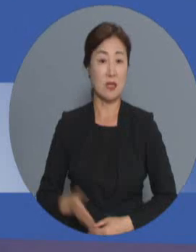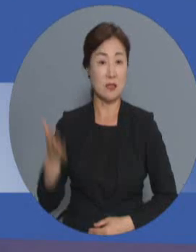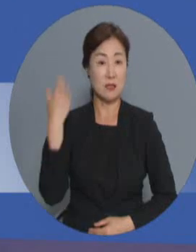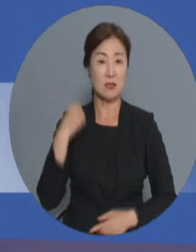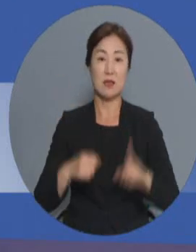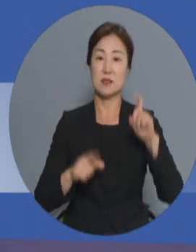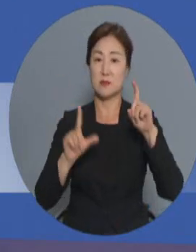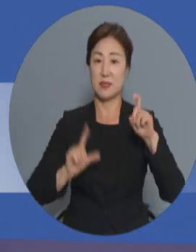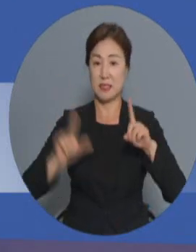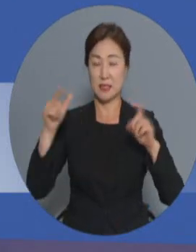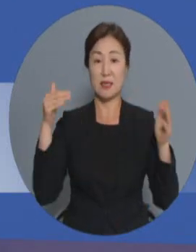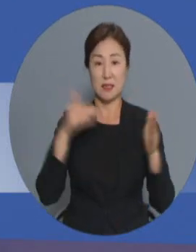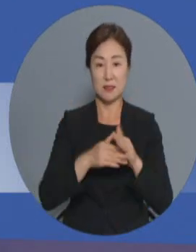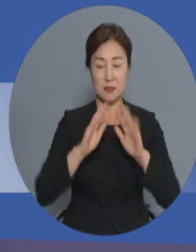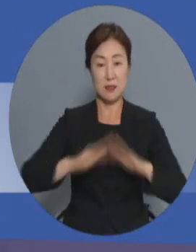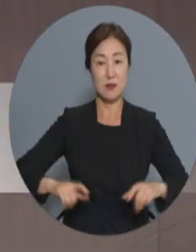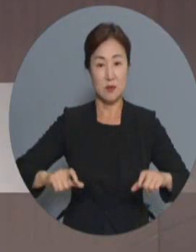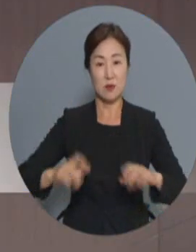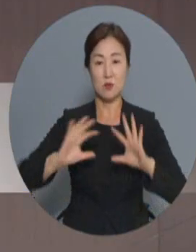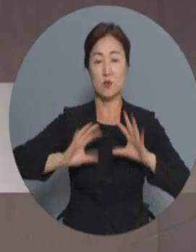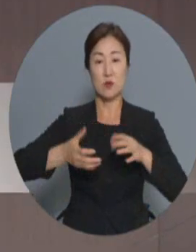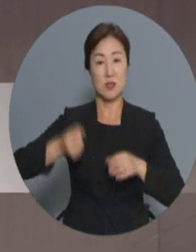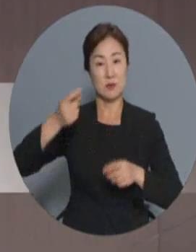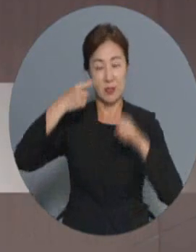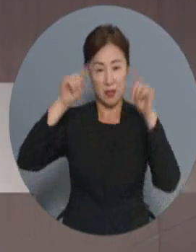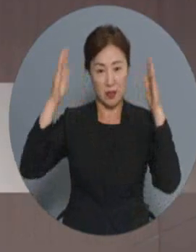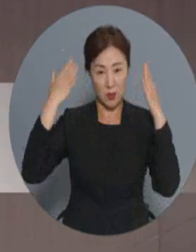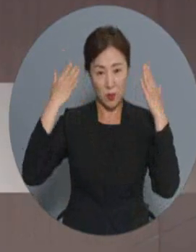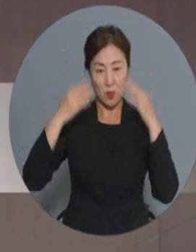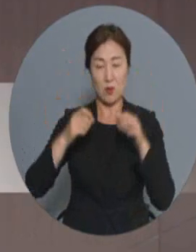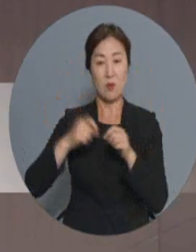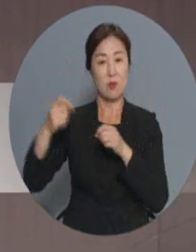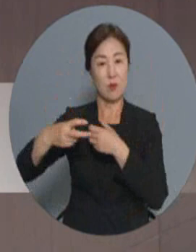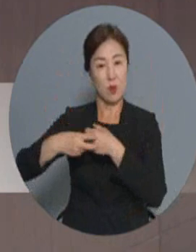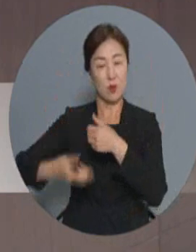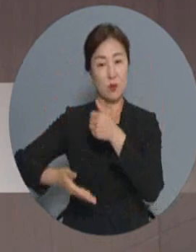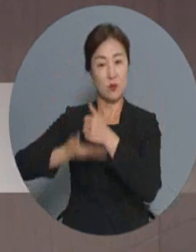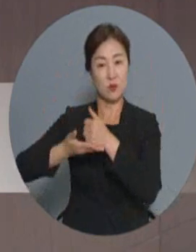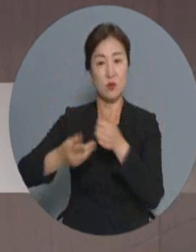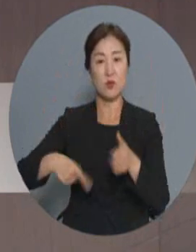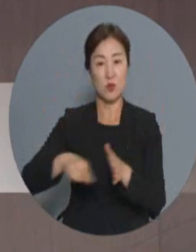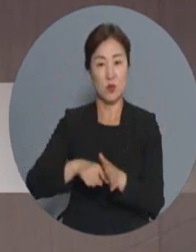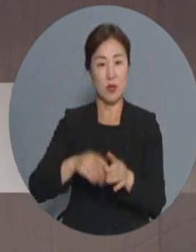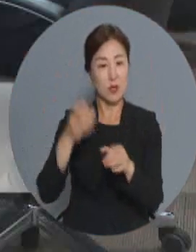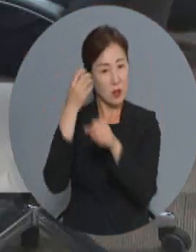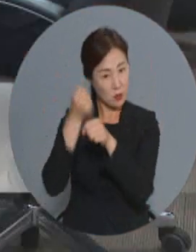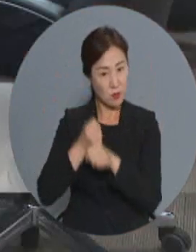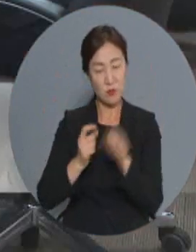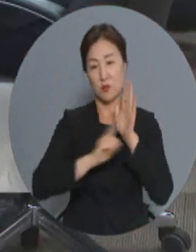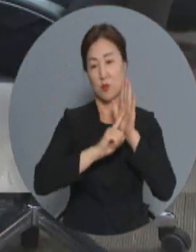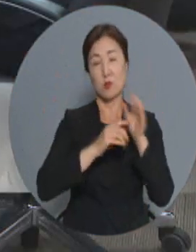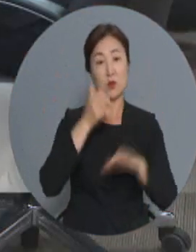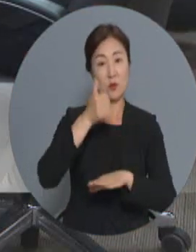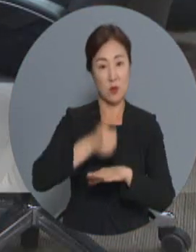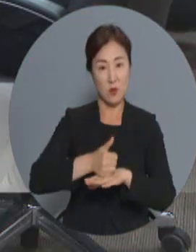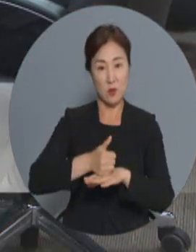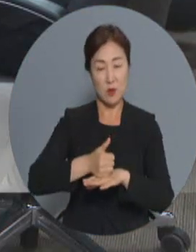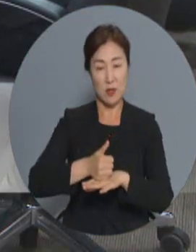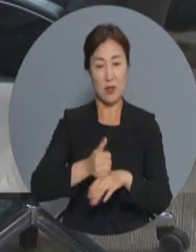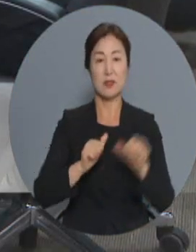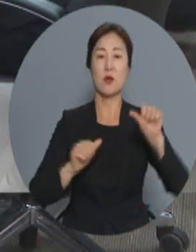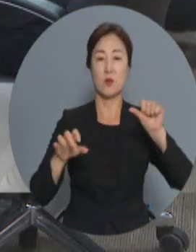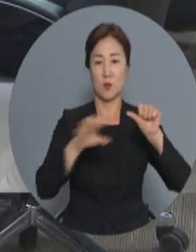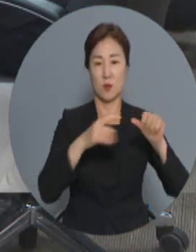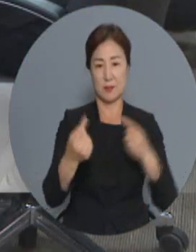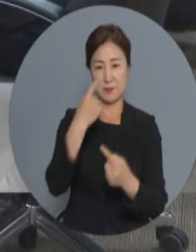11일까지 전남도 국립의대 및 대학병원 신설 정부 추천을 위한 용역 입찰 공고 결과 다섯 곳에